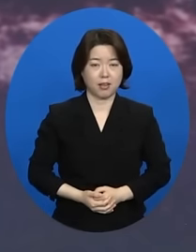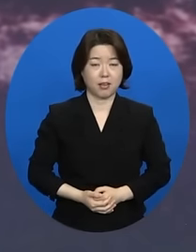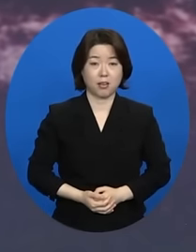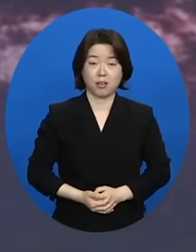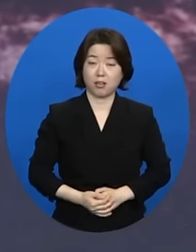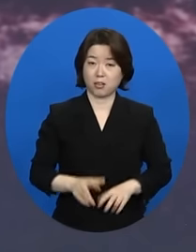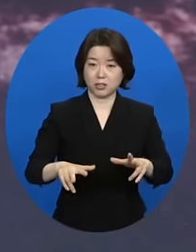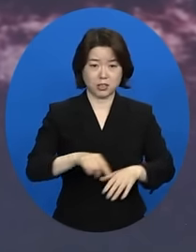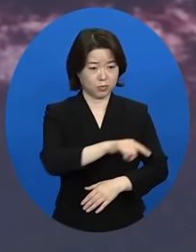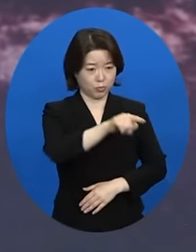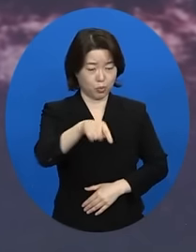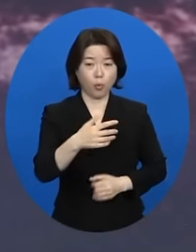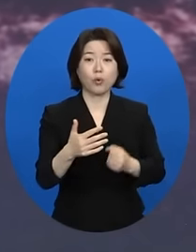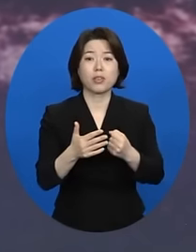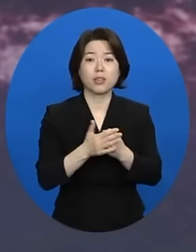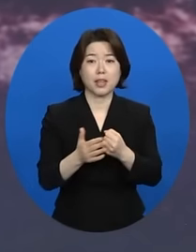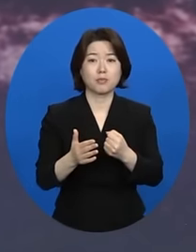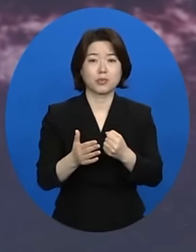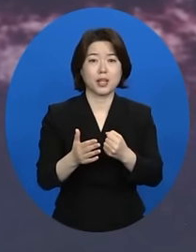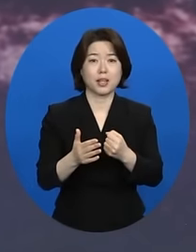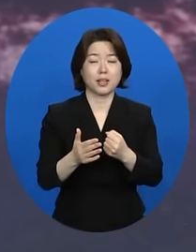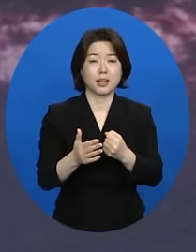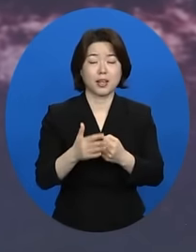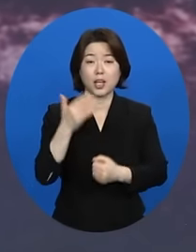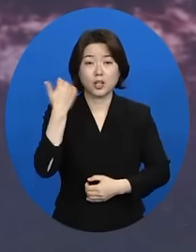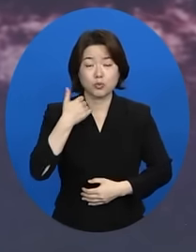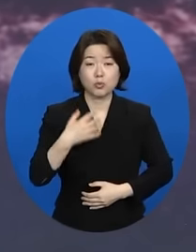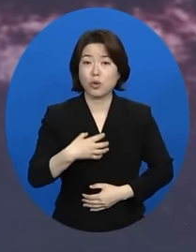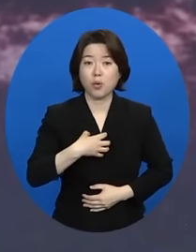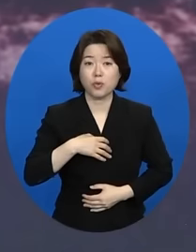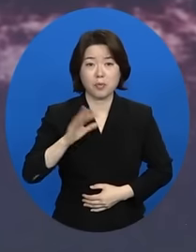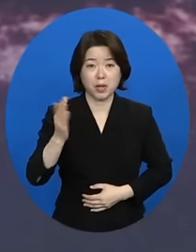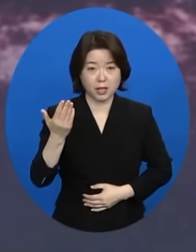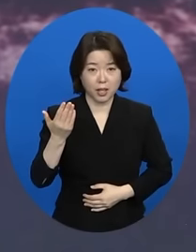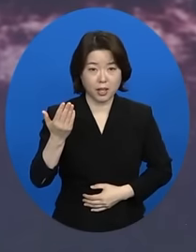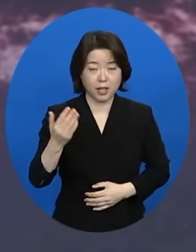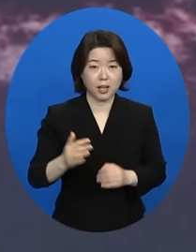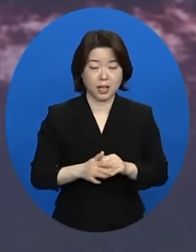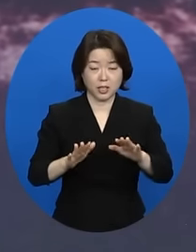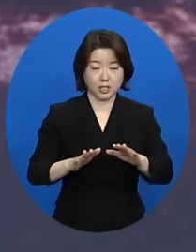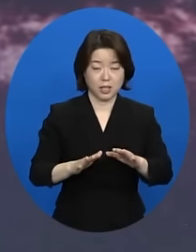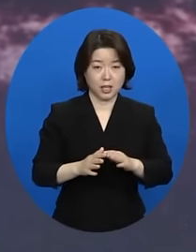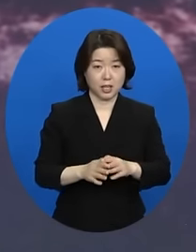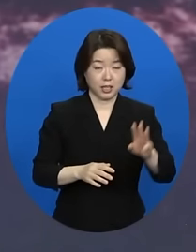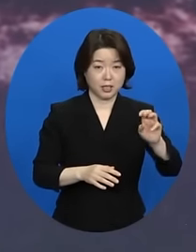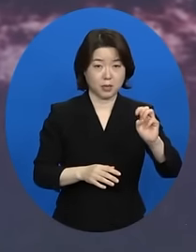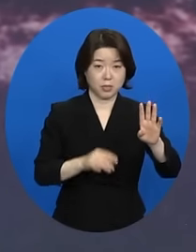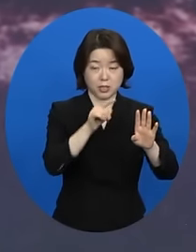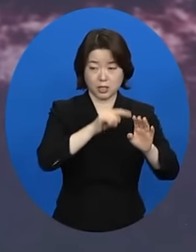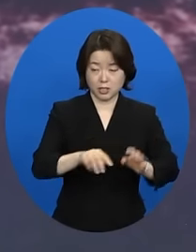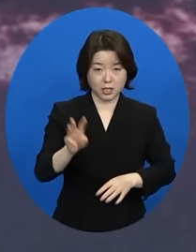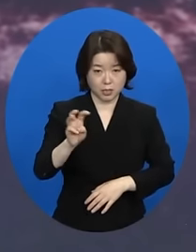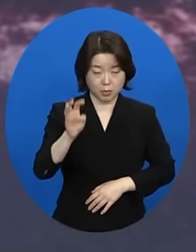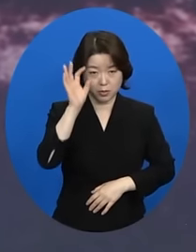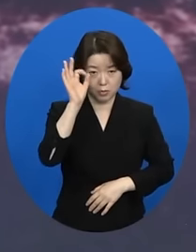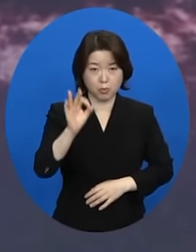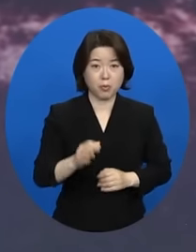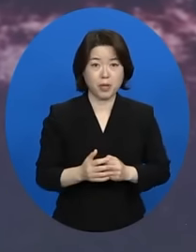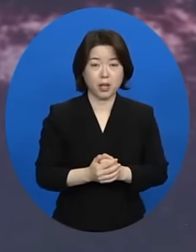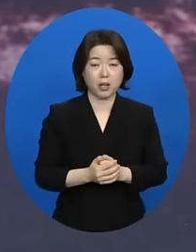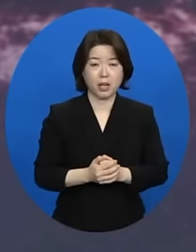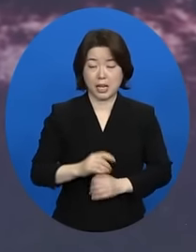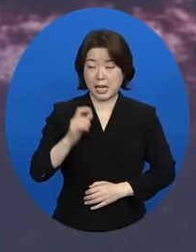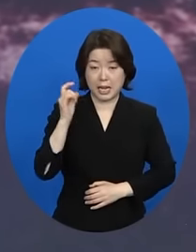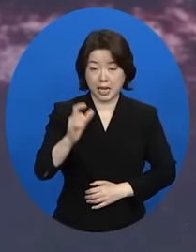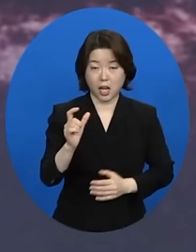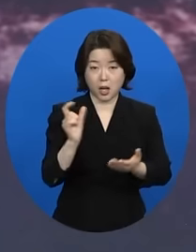지금 너희들 때문에 누가 위험해진 겁니까? 오늘 이 30절 잠깐 자막에 보시면 강조되고